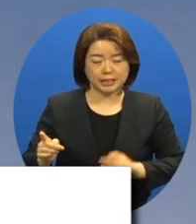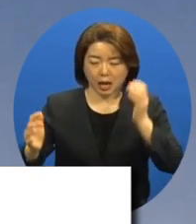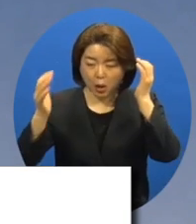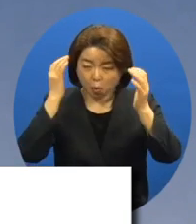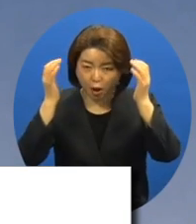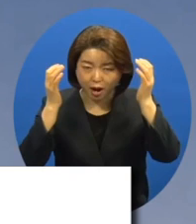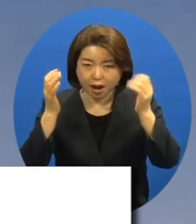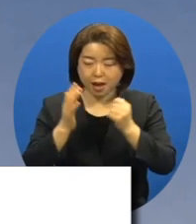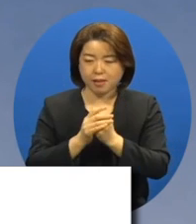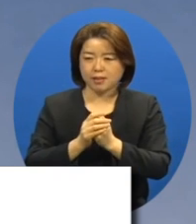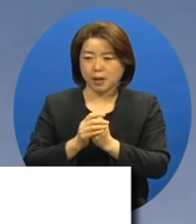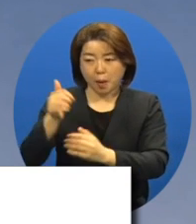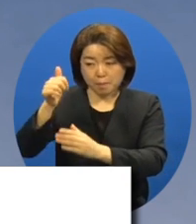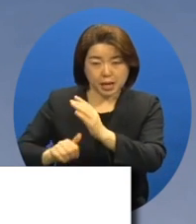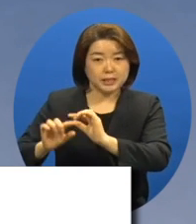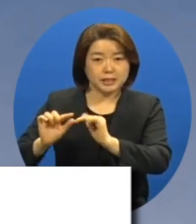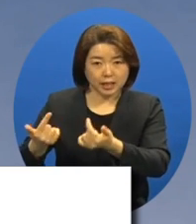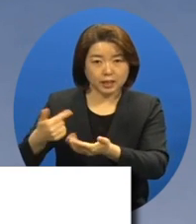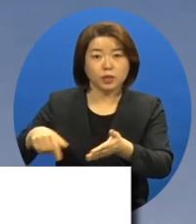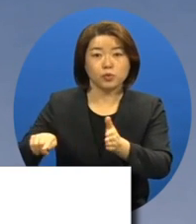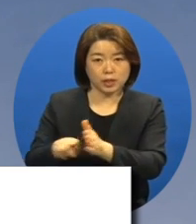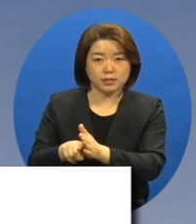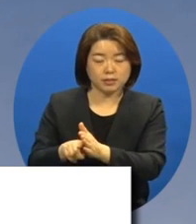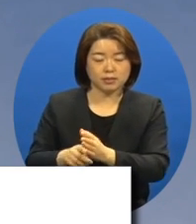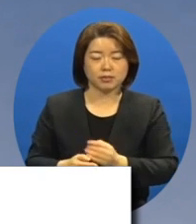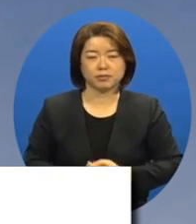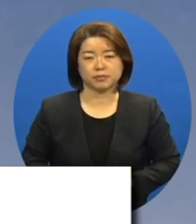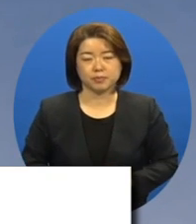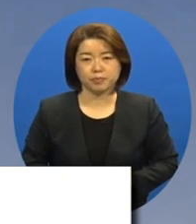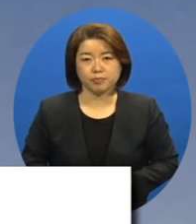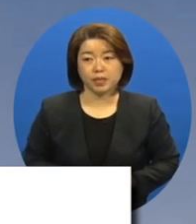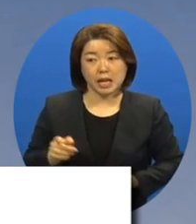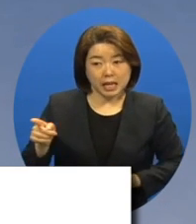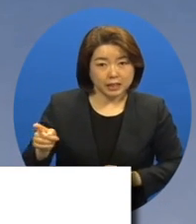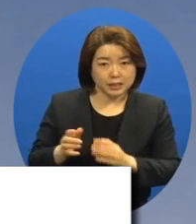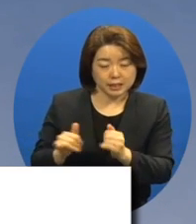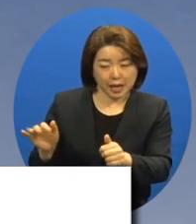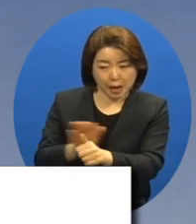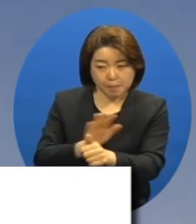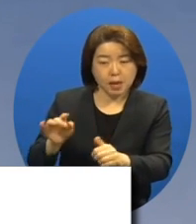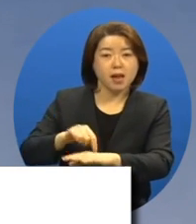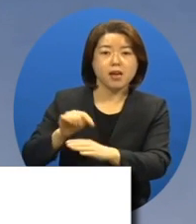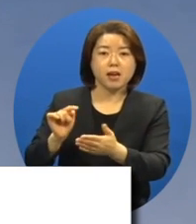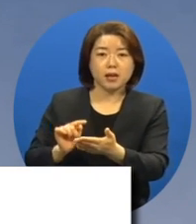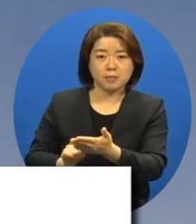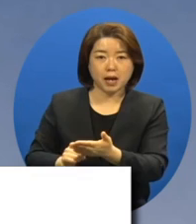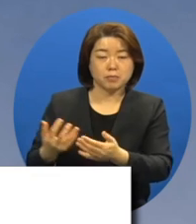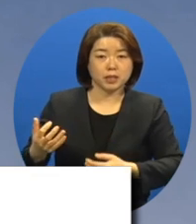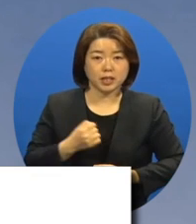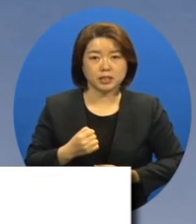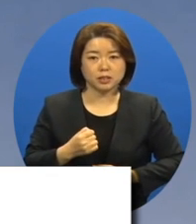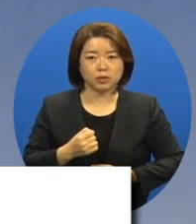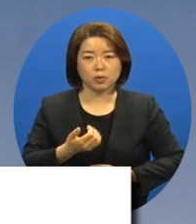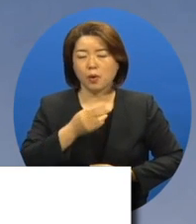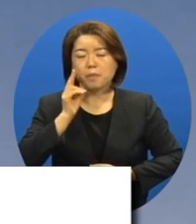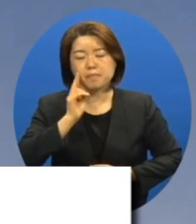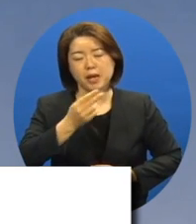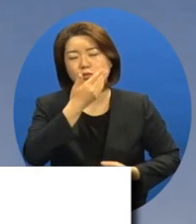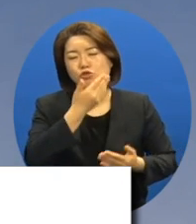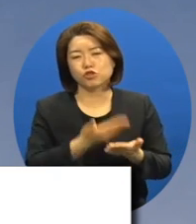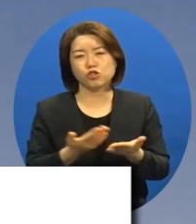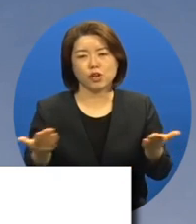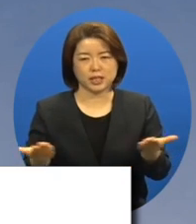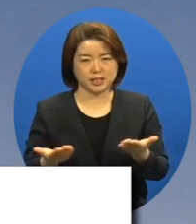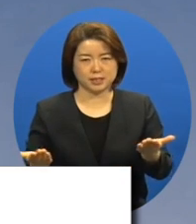또는 혼란에 빠지지 않도록 하기 위하여 그 사람을 배려하는 마음을 가지는 것은 대단히 중요합니다